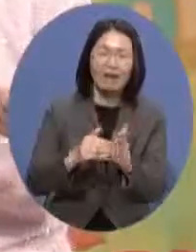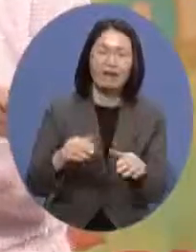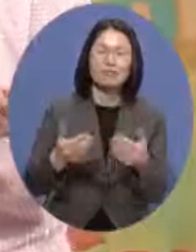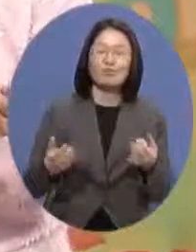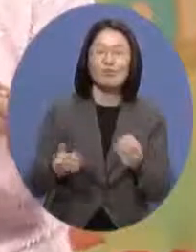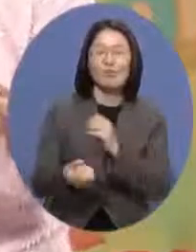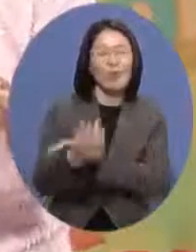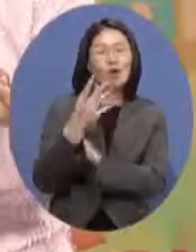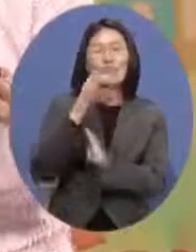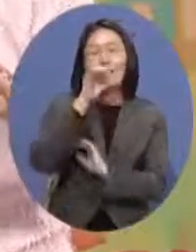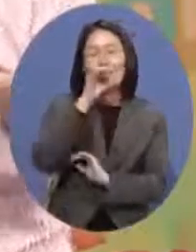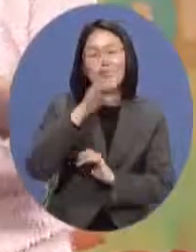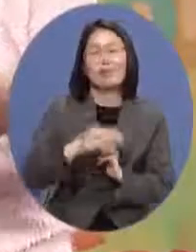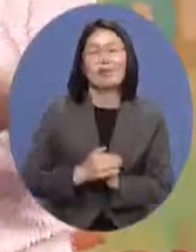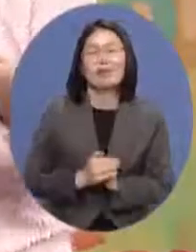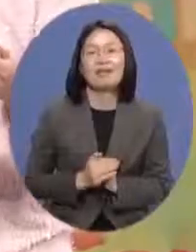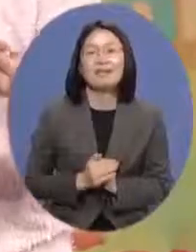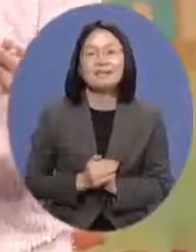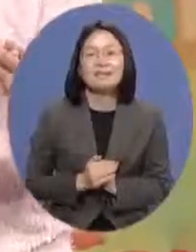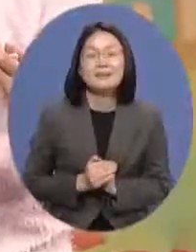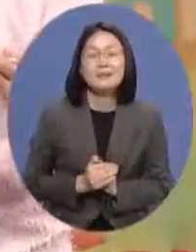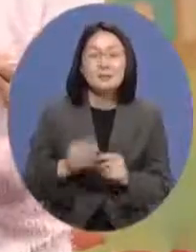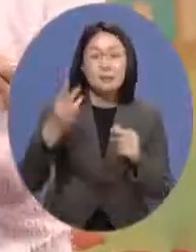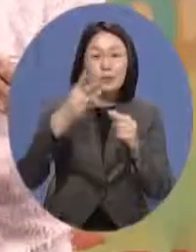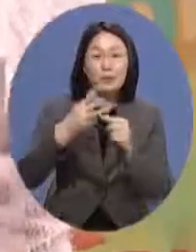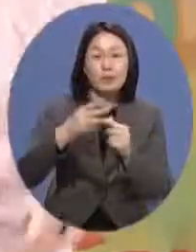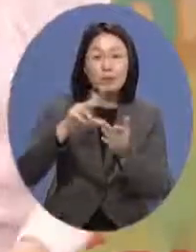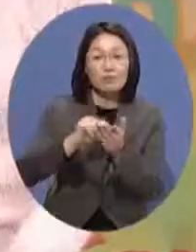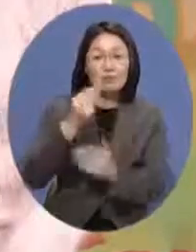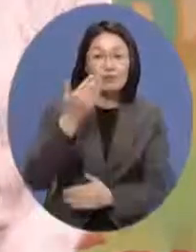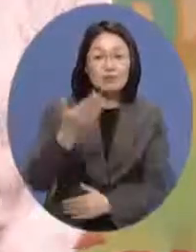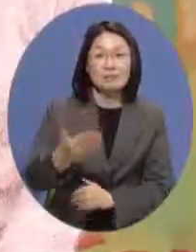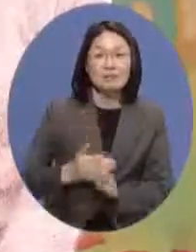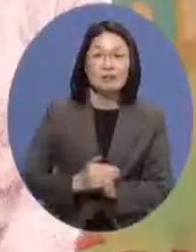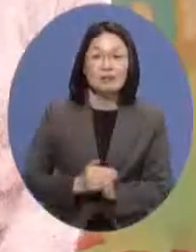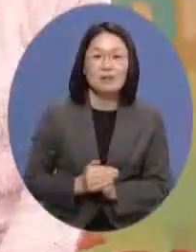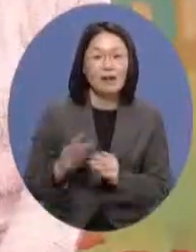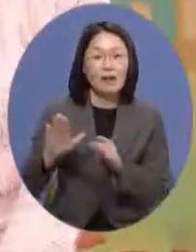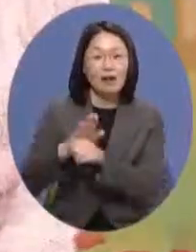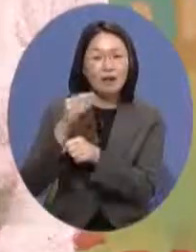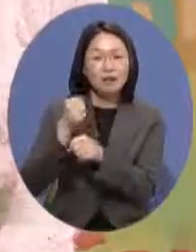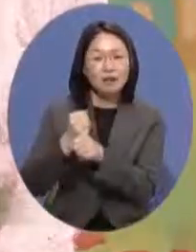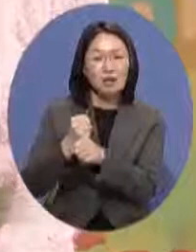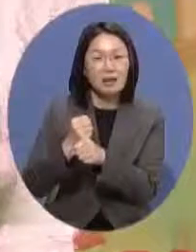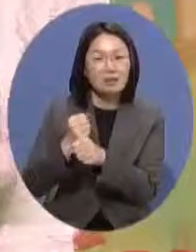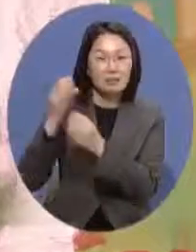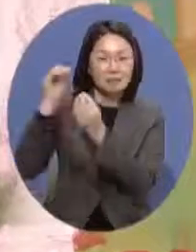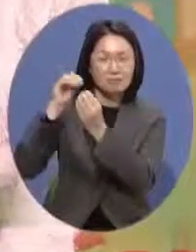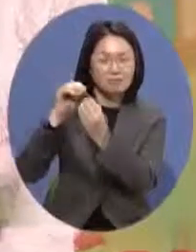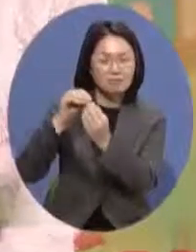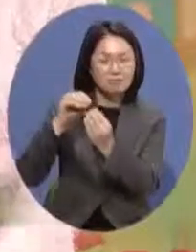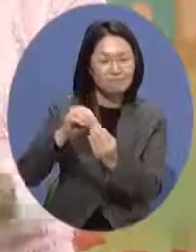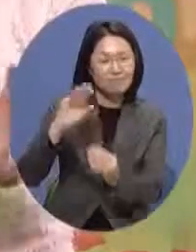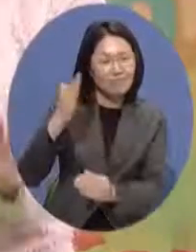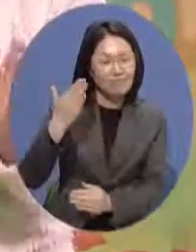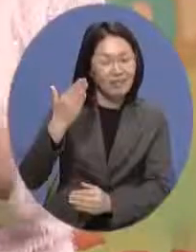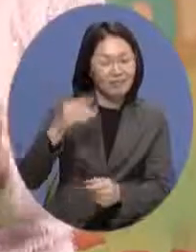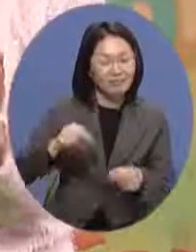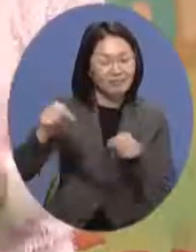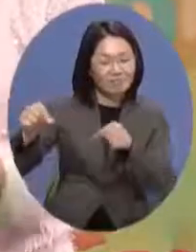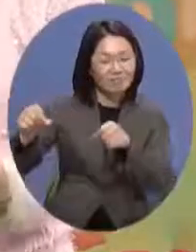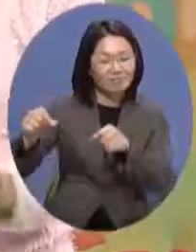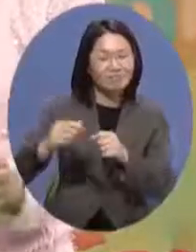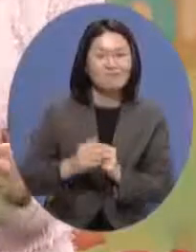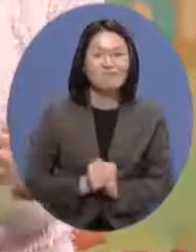네, 절대 그렇게 안 됩니다. 네, 네. 세 번째 문제 드리겠습니다. 네. 애착은 대개 대물림 된다. 어려운데요. OX. 자, 하나,